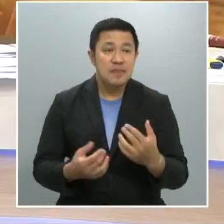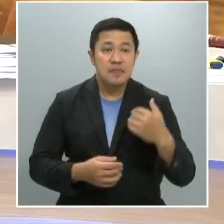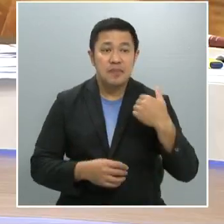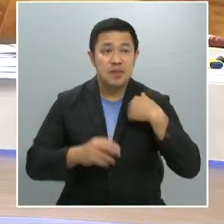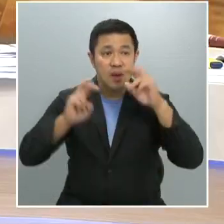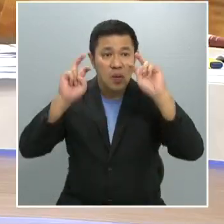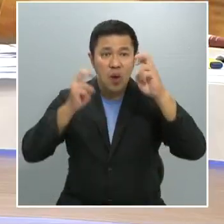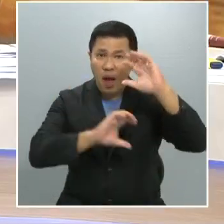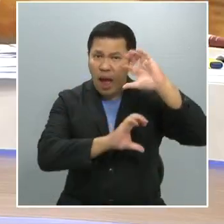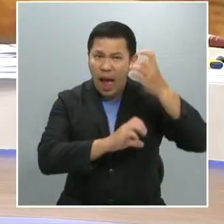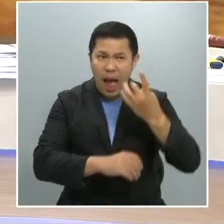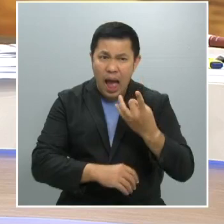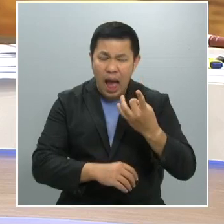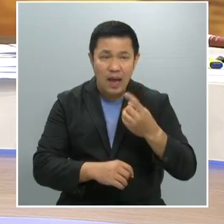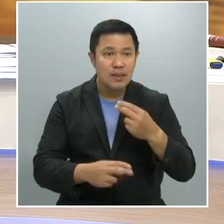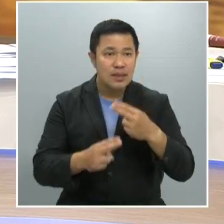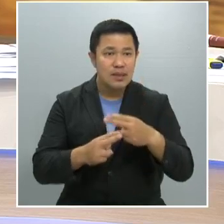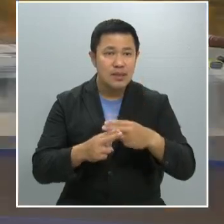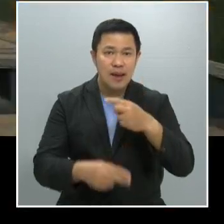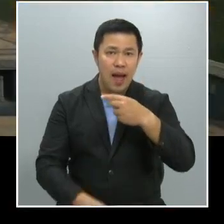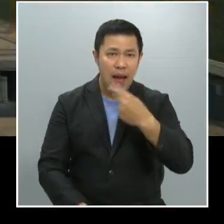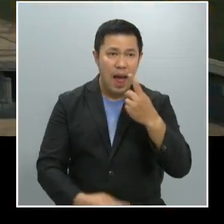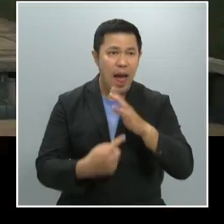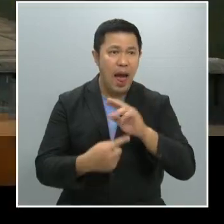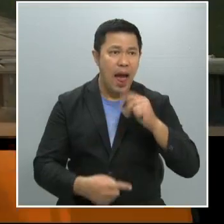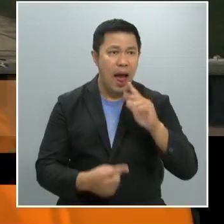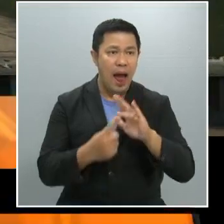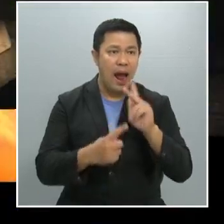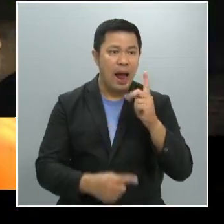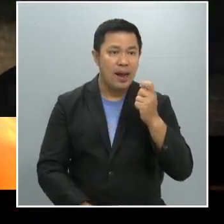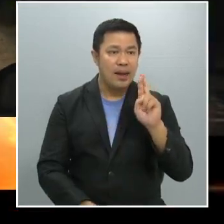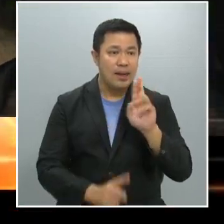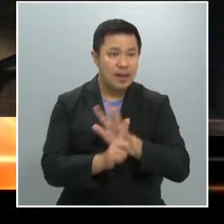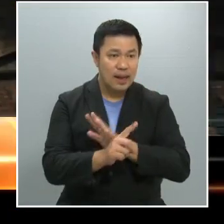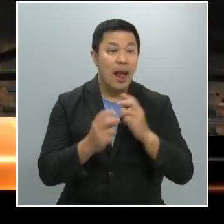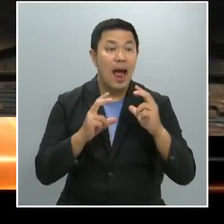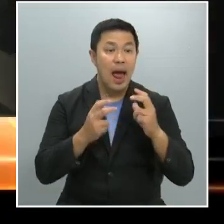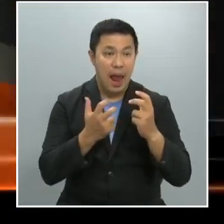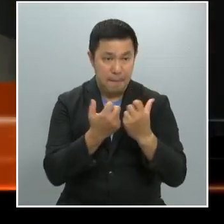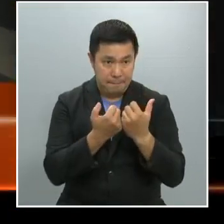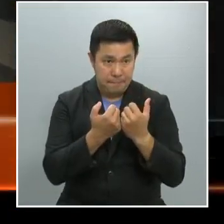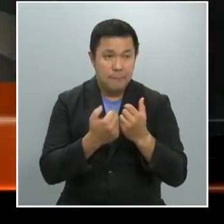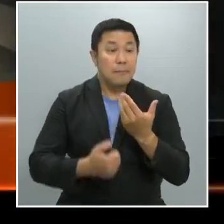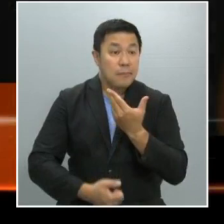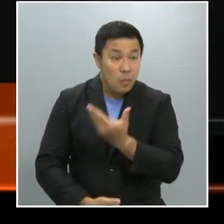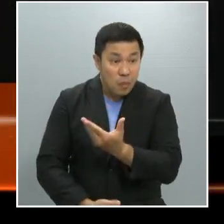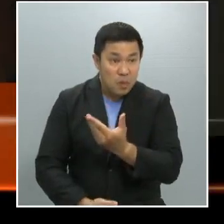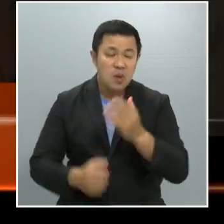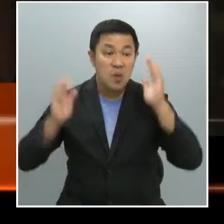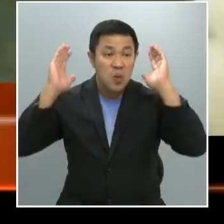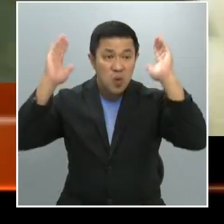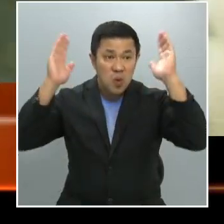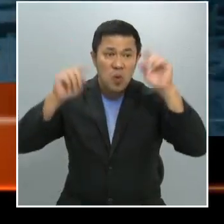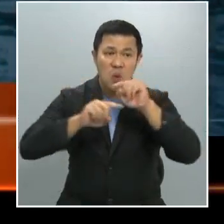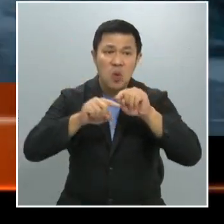ภาพยนตร์อะไรเนี่ย The Hunger Games ค่ะ Hunger Games The Ballad of Songbirds and Snakes ค่ะ เป็นโปรโมชั่นพิเศษจาก